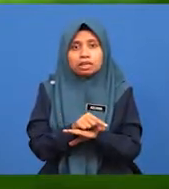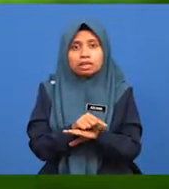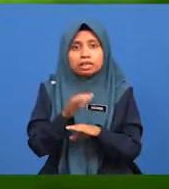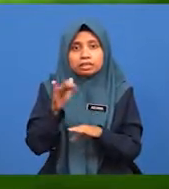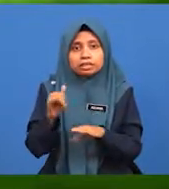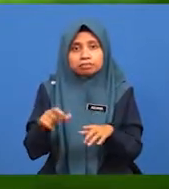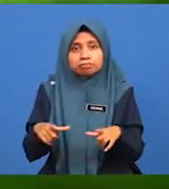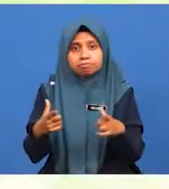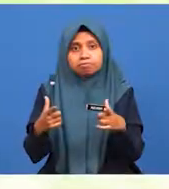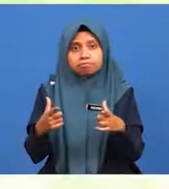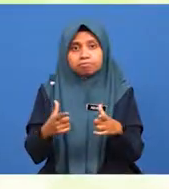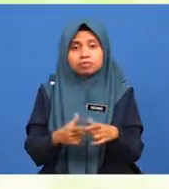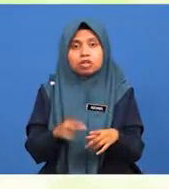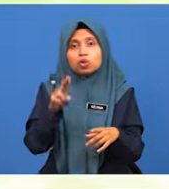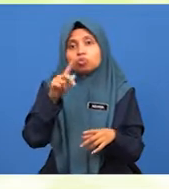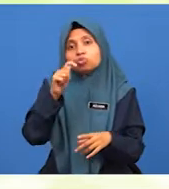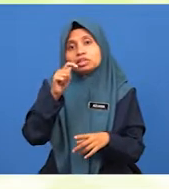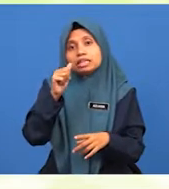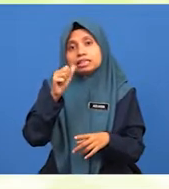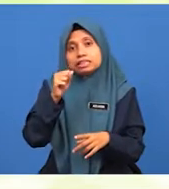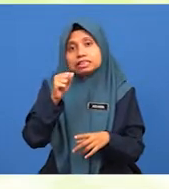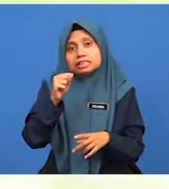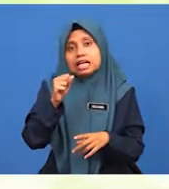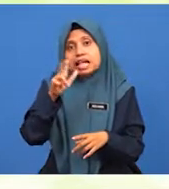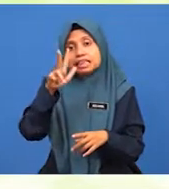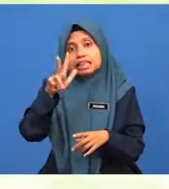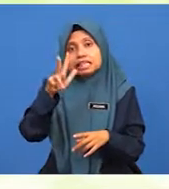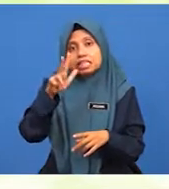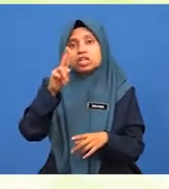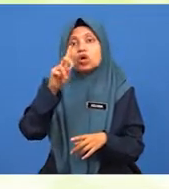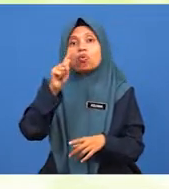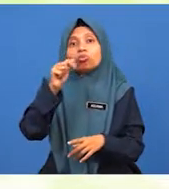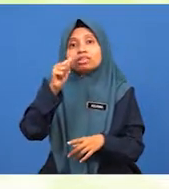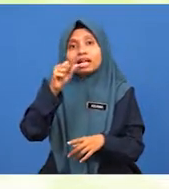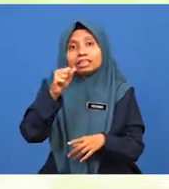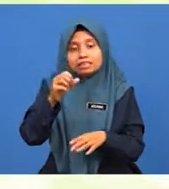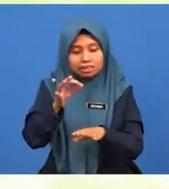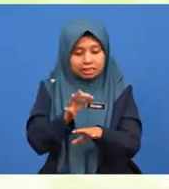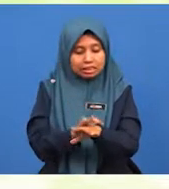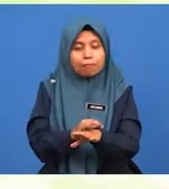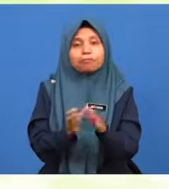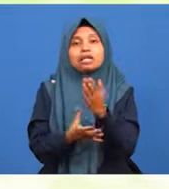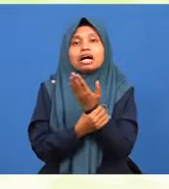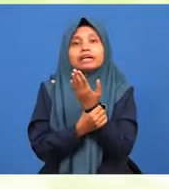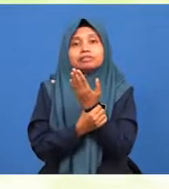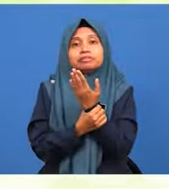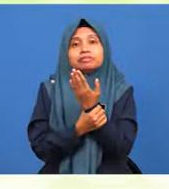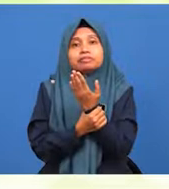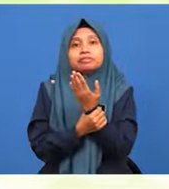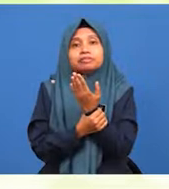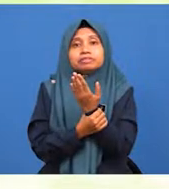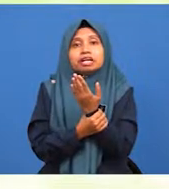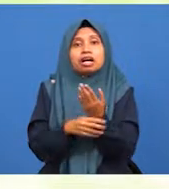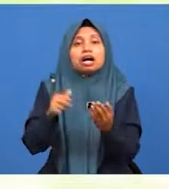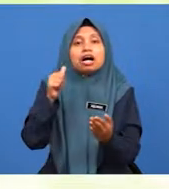bilangan utas. Tiga utas jam tangan. Anita menyimpan